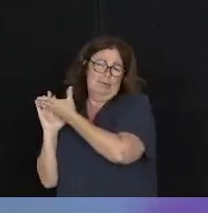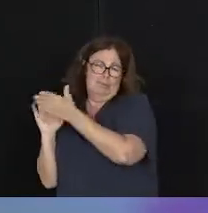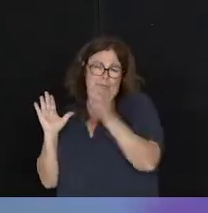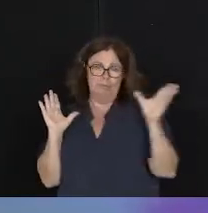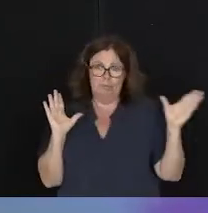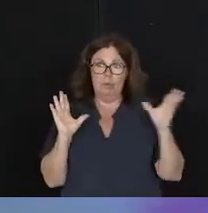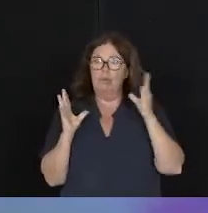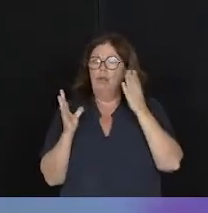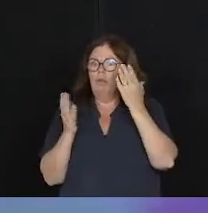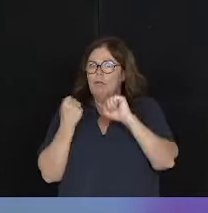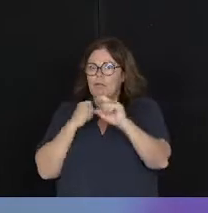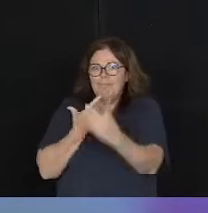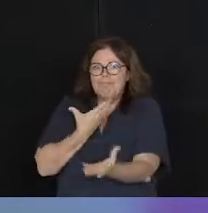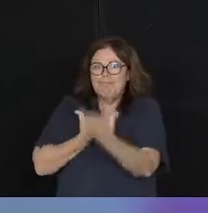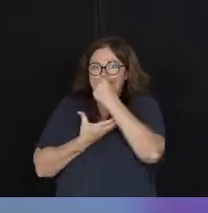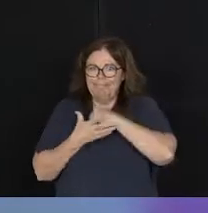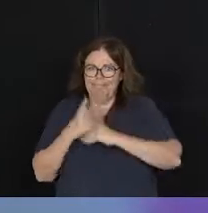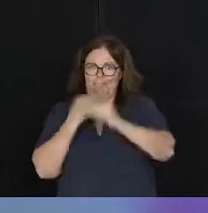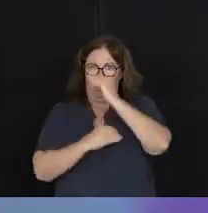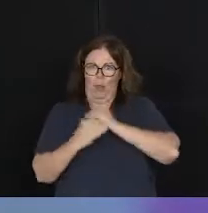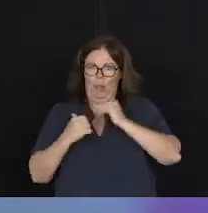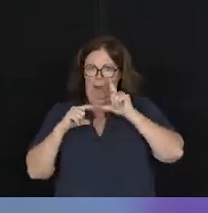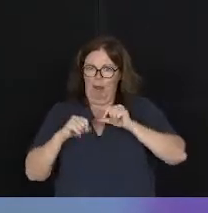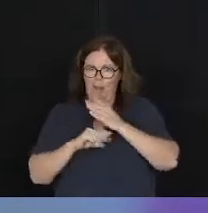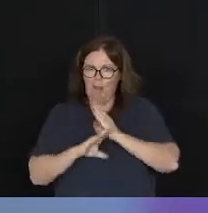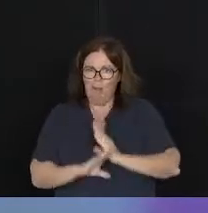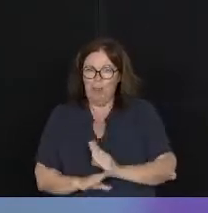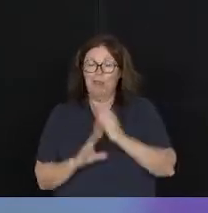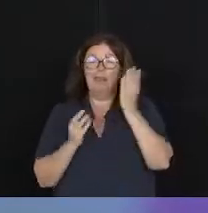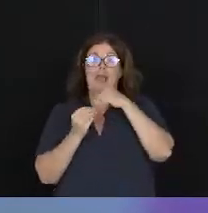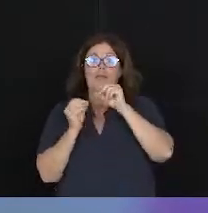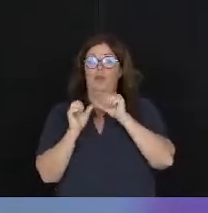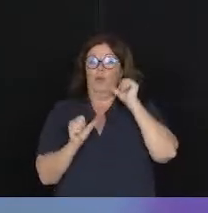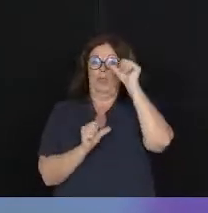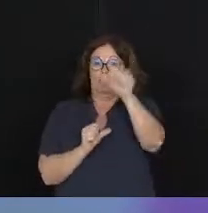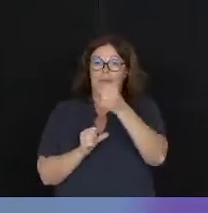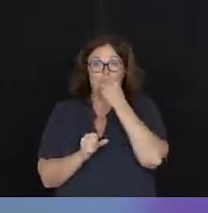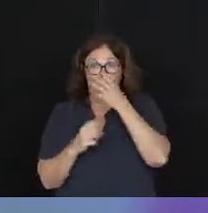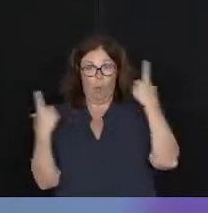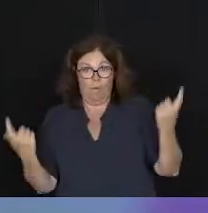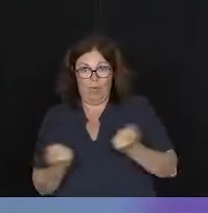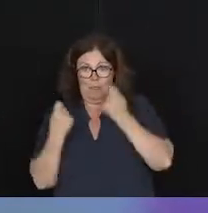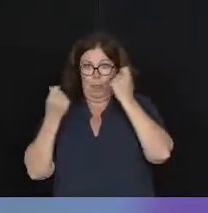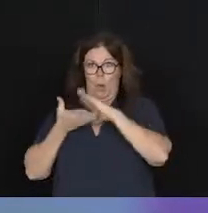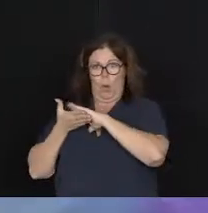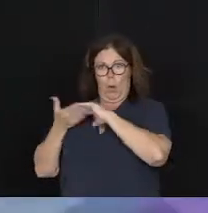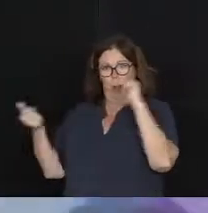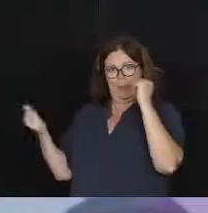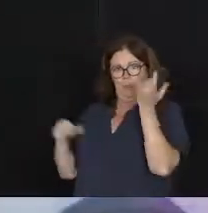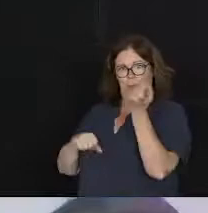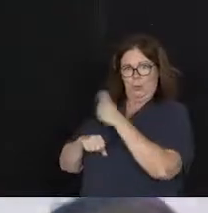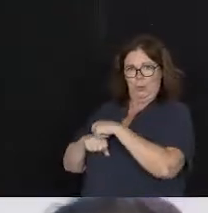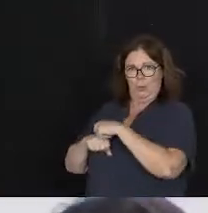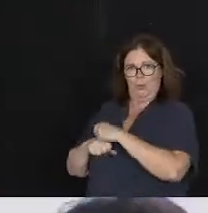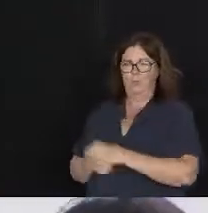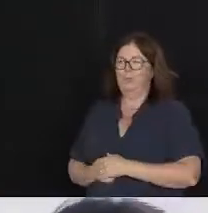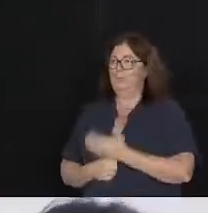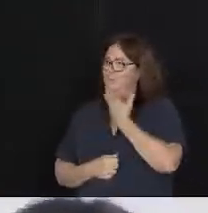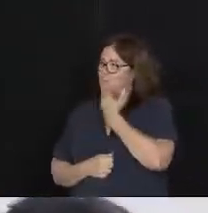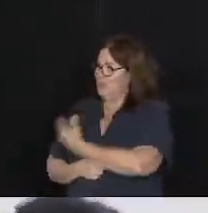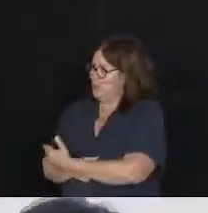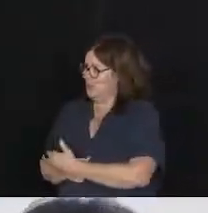dans le programme. Et puis en ligne. Et je vous souhaite un bon festival. Je recède tout de suite la parole. Merci